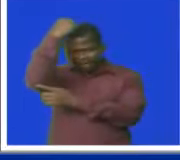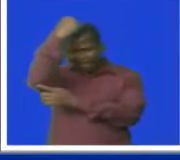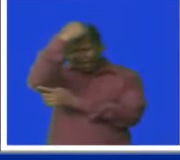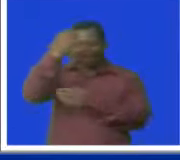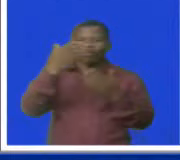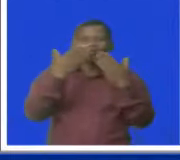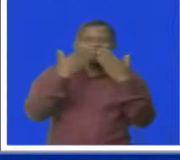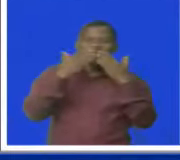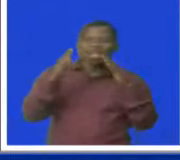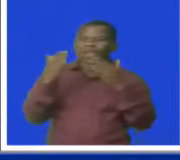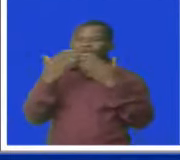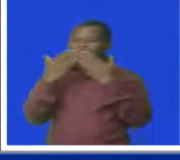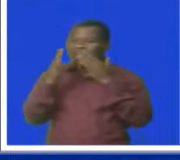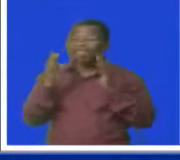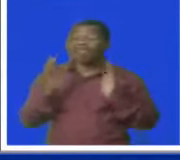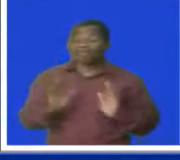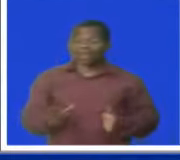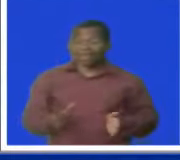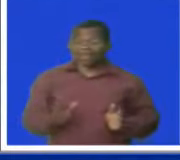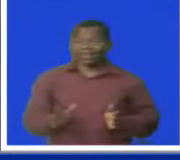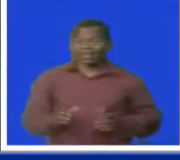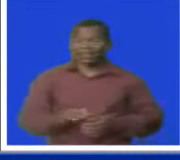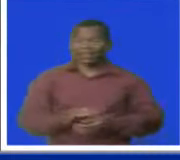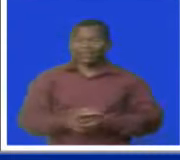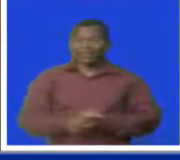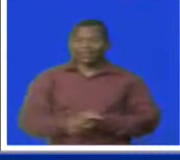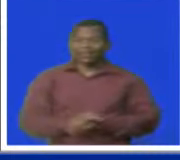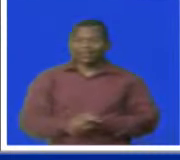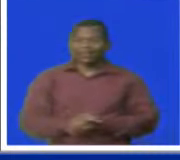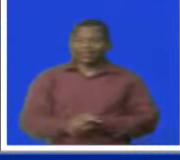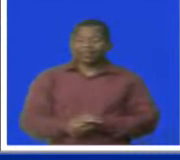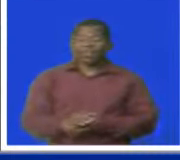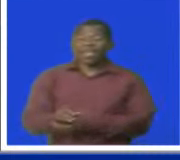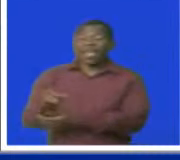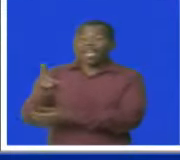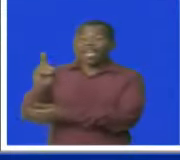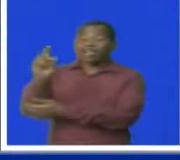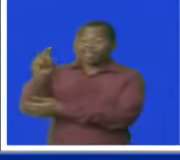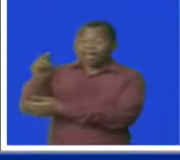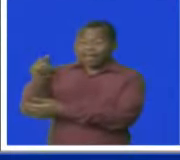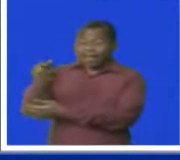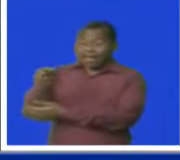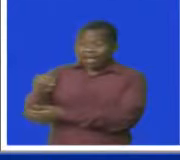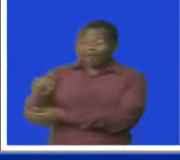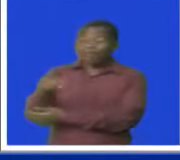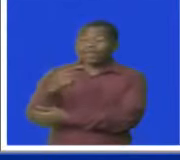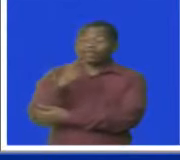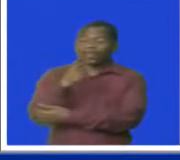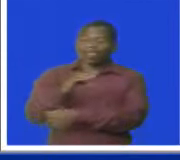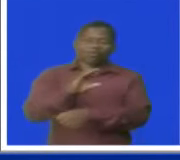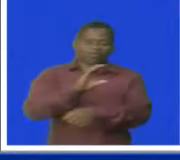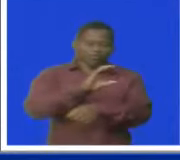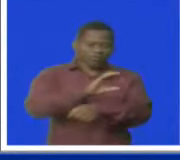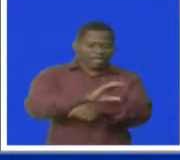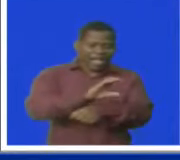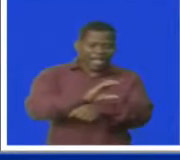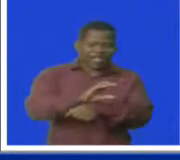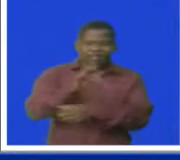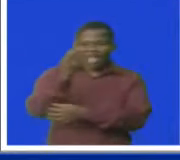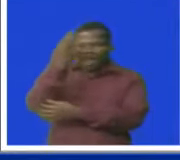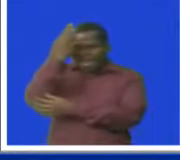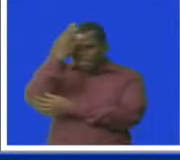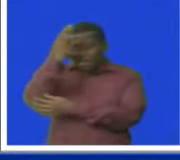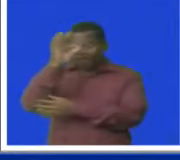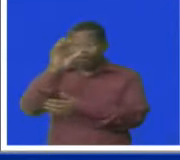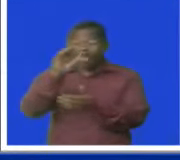lesichamuka engwenyameni inkosi emswadi wesithathu. Liphini landunankulu lithi libandla kanye nahulumende